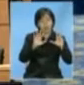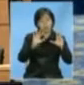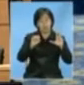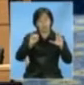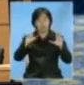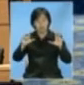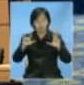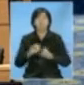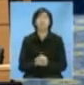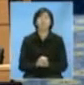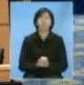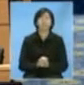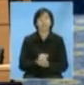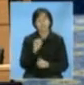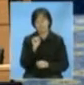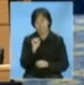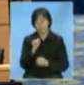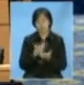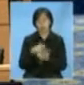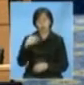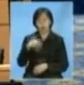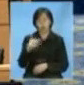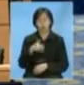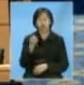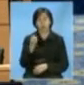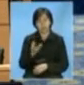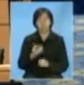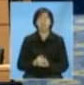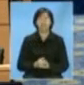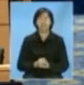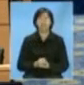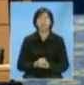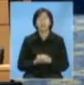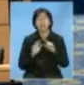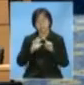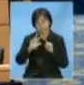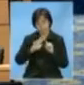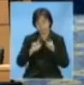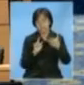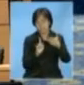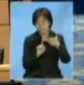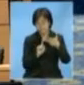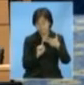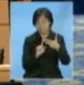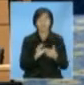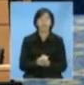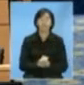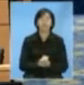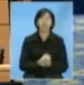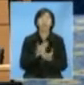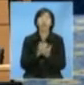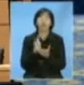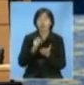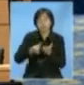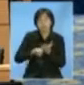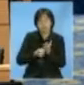ล้านบาทก็ถือว่าเยอะทีเดียวนะครับหนี้กองที่3ครับเป็นหนี้จ